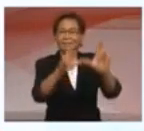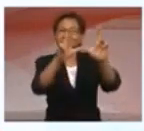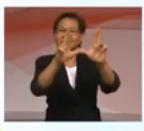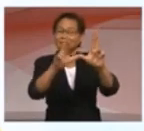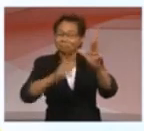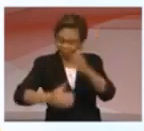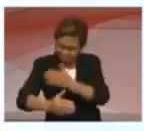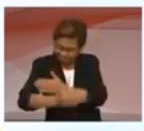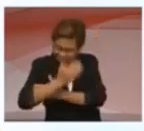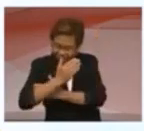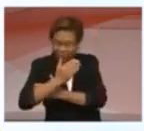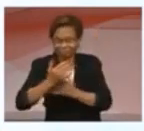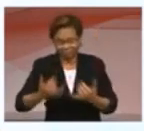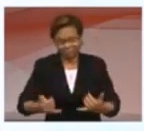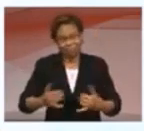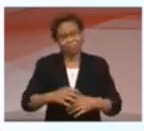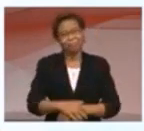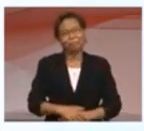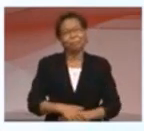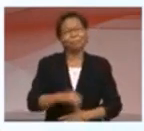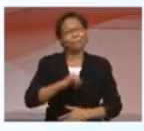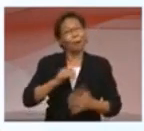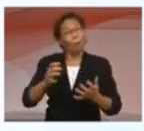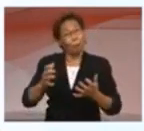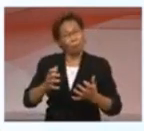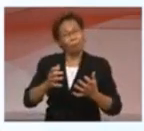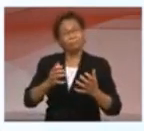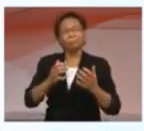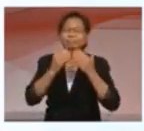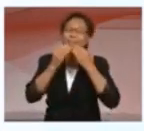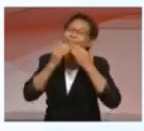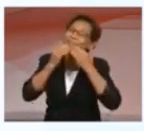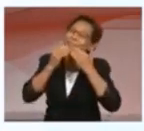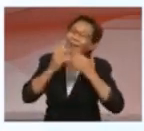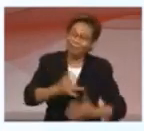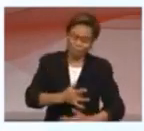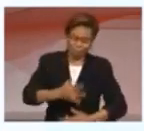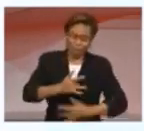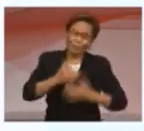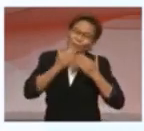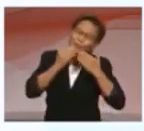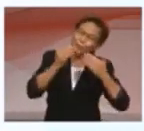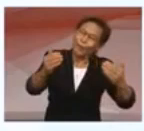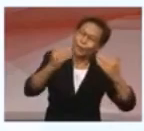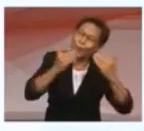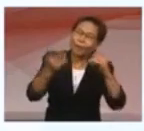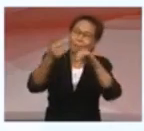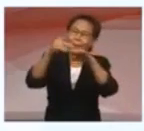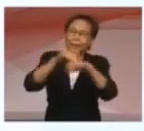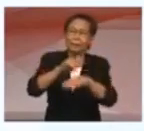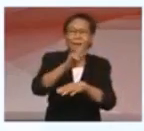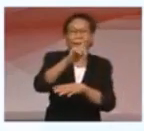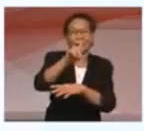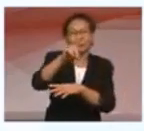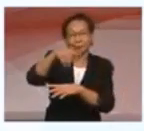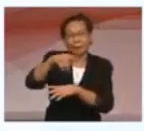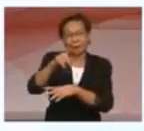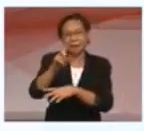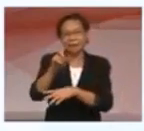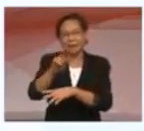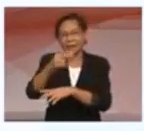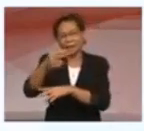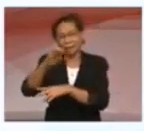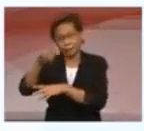ini. Saya juga ingin merakamkan penghargaan kepada pihak KPDN HEP dan